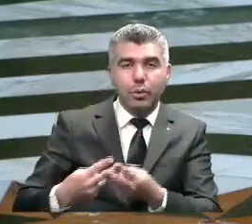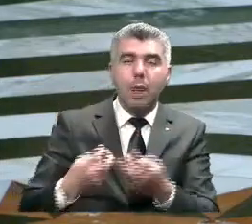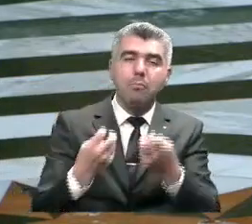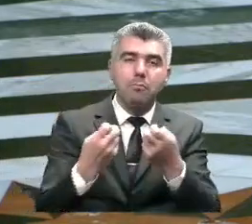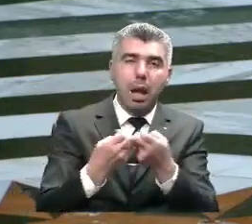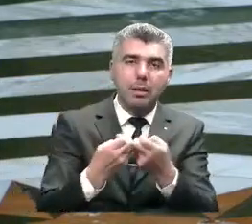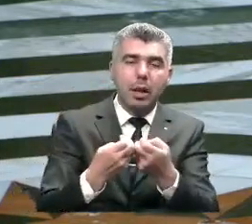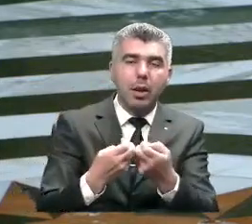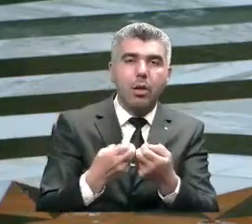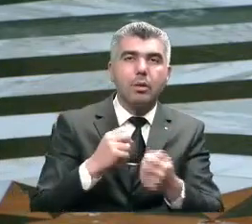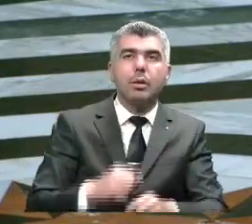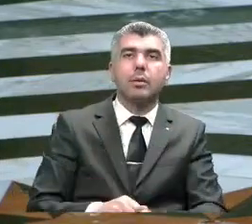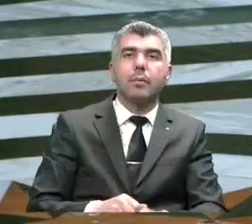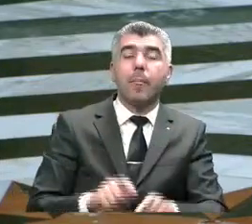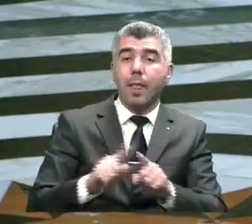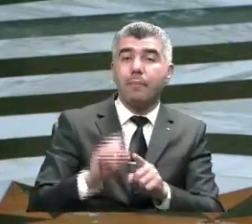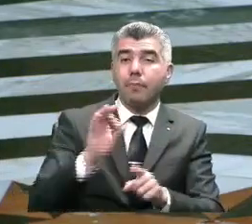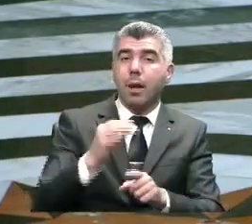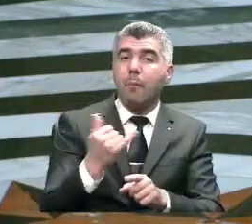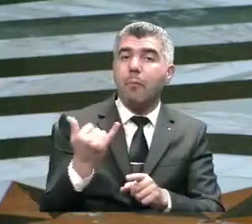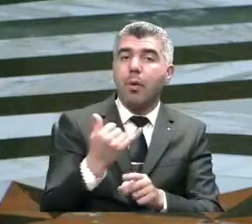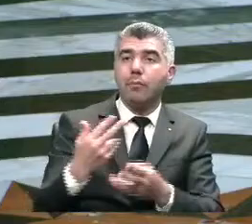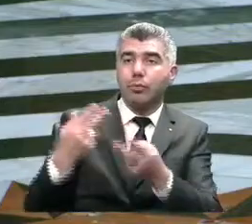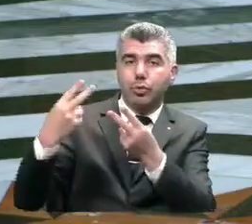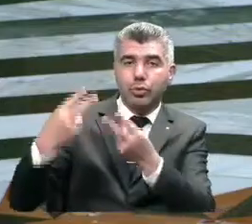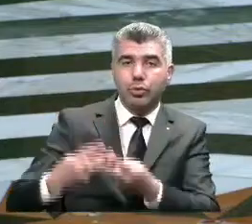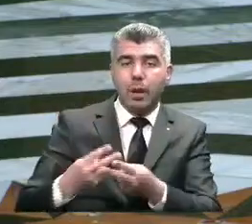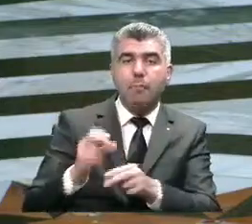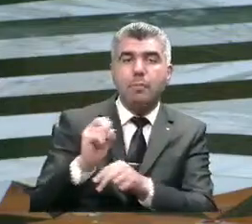على سبيل المثال أو العطار، باش يوفر ظروف ملائمة لاستقبال المسافرين في أحسن الظروف. شكرا.